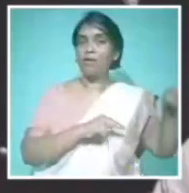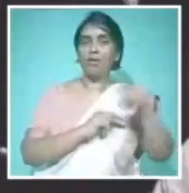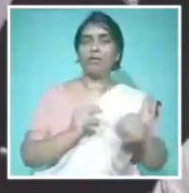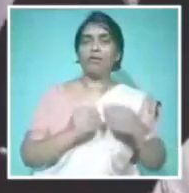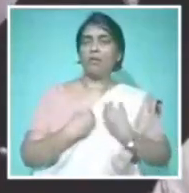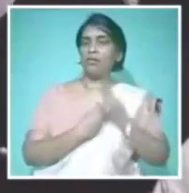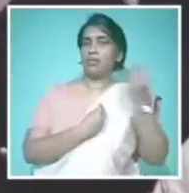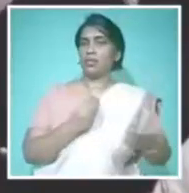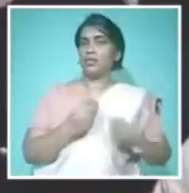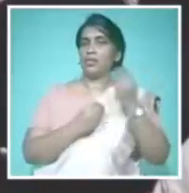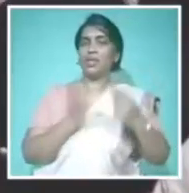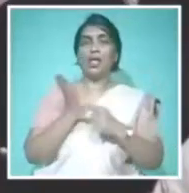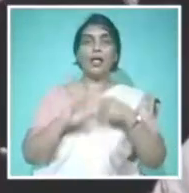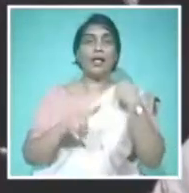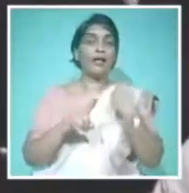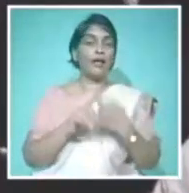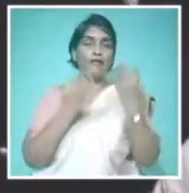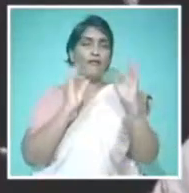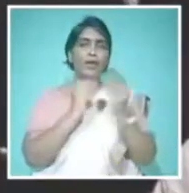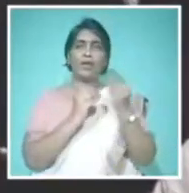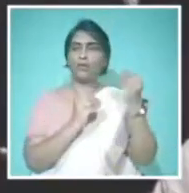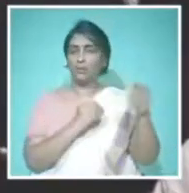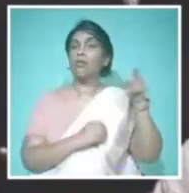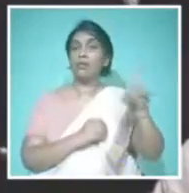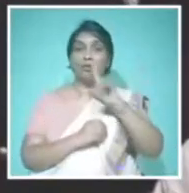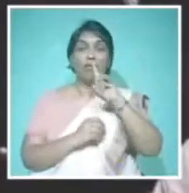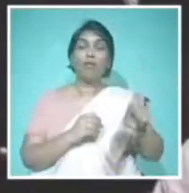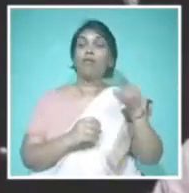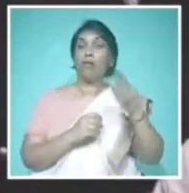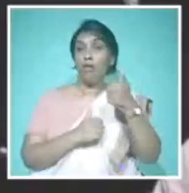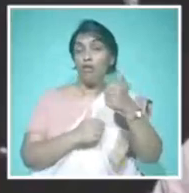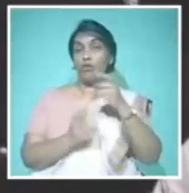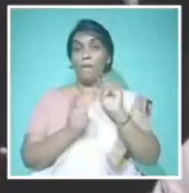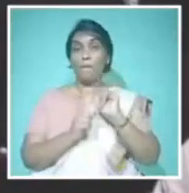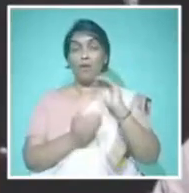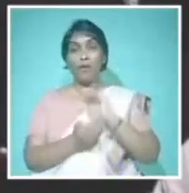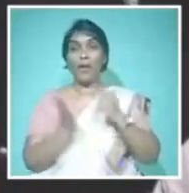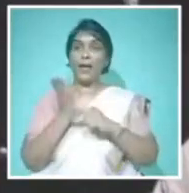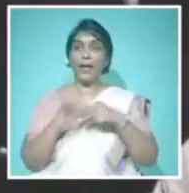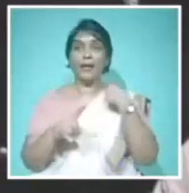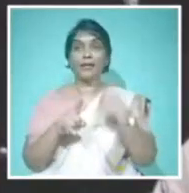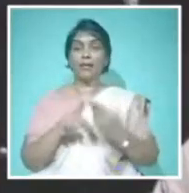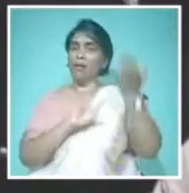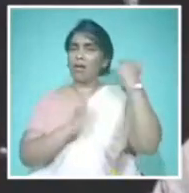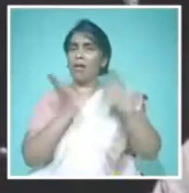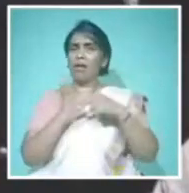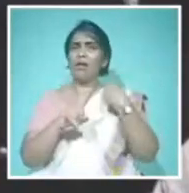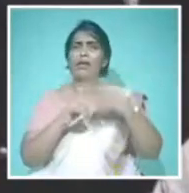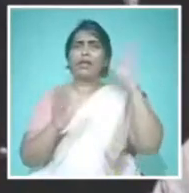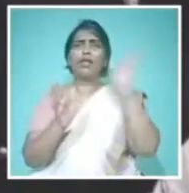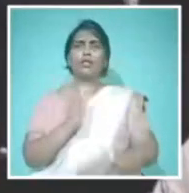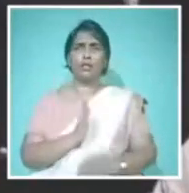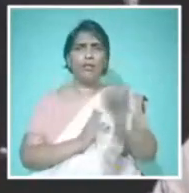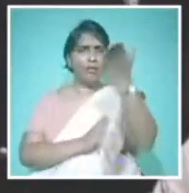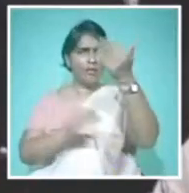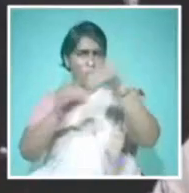දොළපි දෙන්න බදු සහන දුන්නා දැන් මෙතුමා යෝජනා කියනවා ප්‍රථම කම්පැනි වල ටැක්ස් කියන්න කියලා එදා ඒ ටැක්ස් අයින් කරේ කවුද එතුමන්